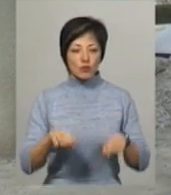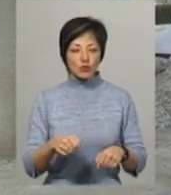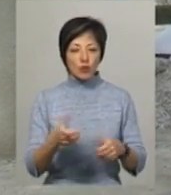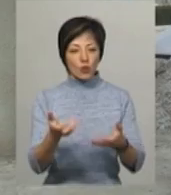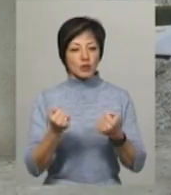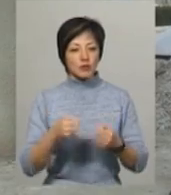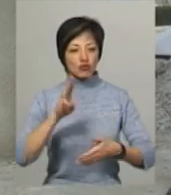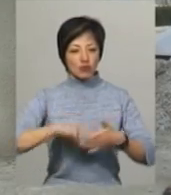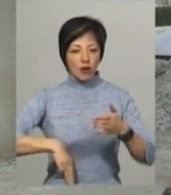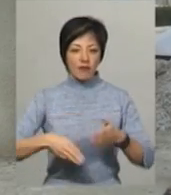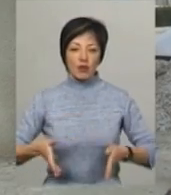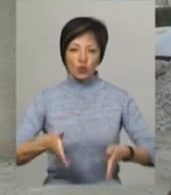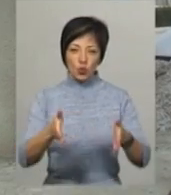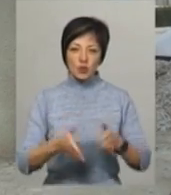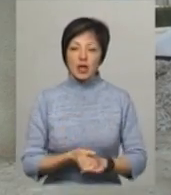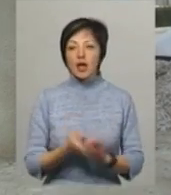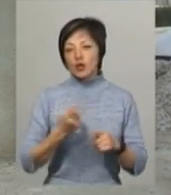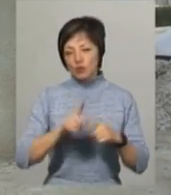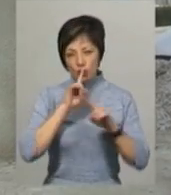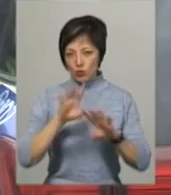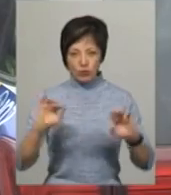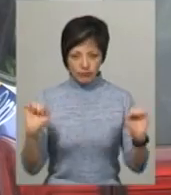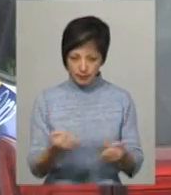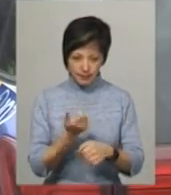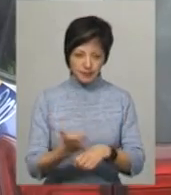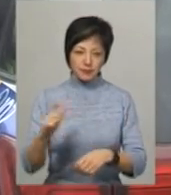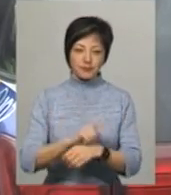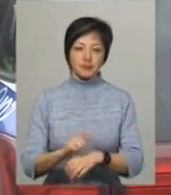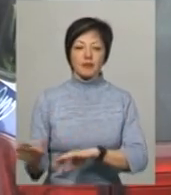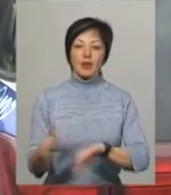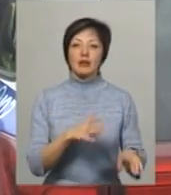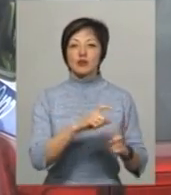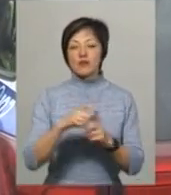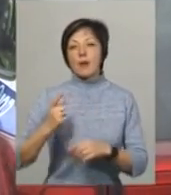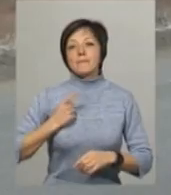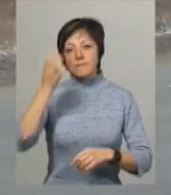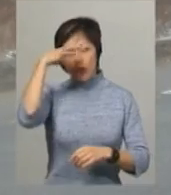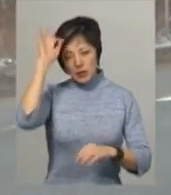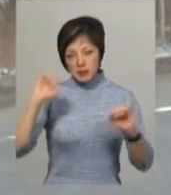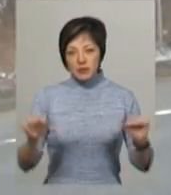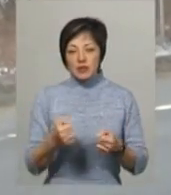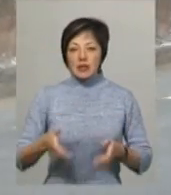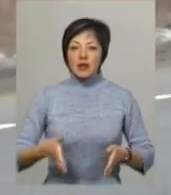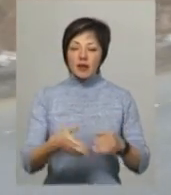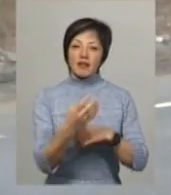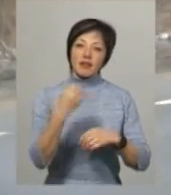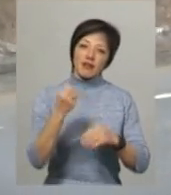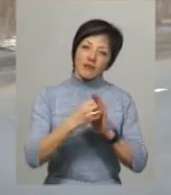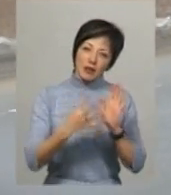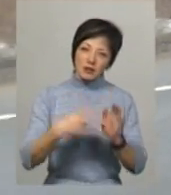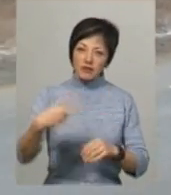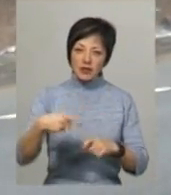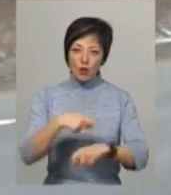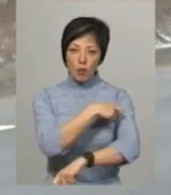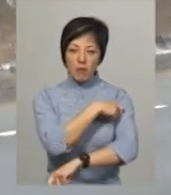отримати штраф на дорозі і тому не будуть перевищувати. За словами Романа Мартинюка, за перевищення швидкості на 19-20 км за